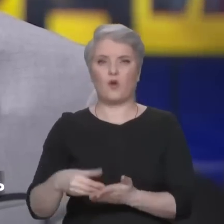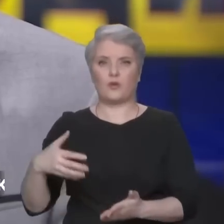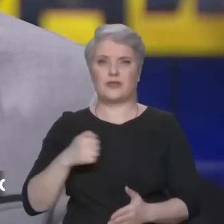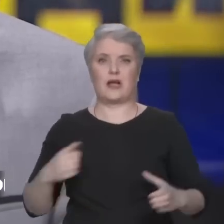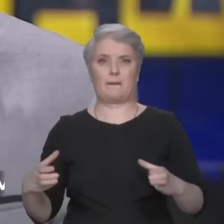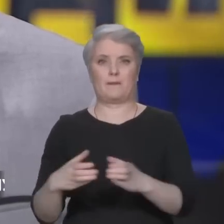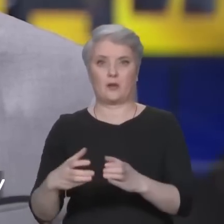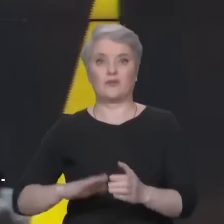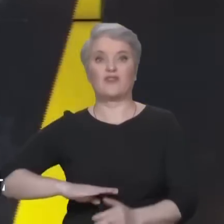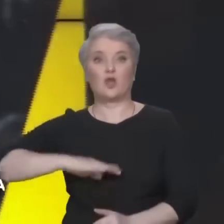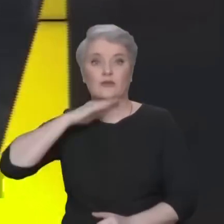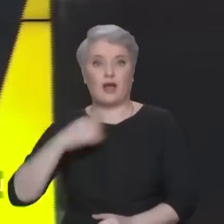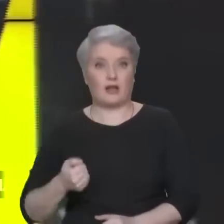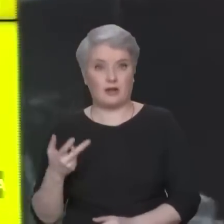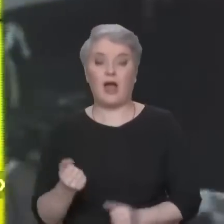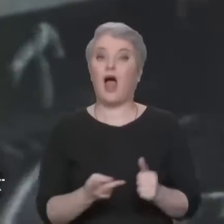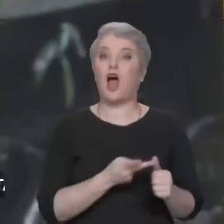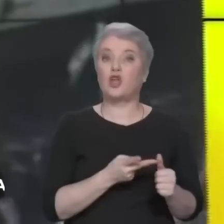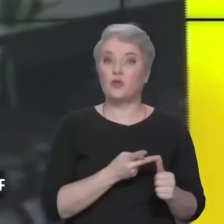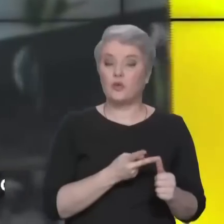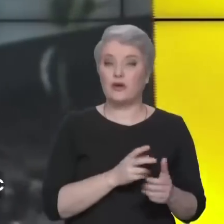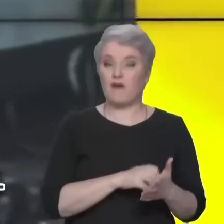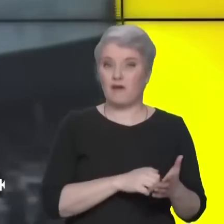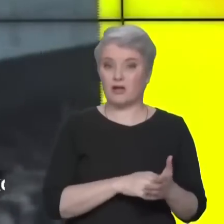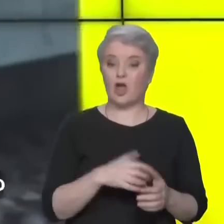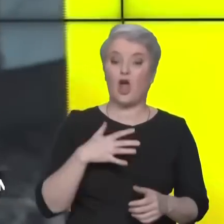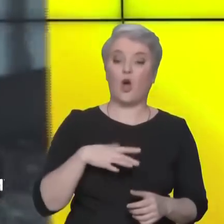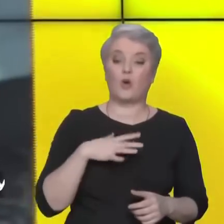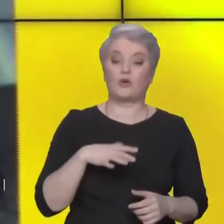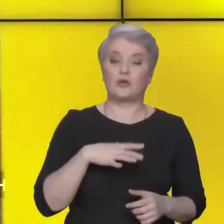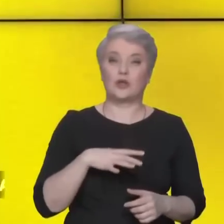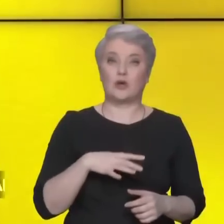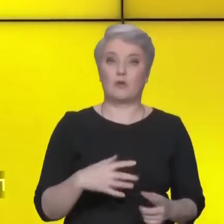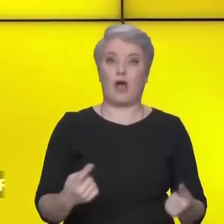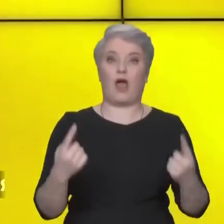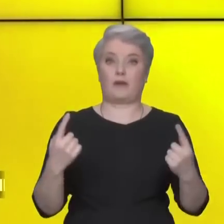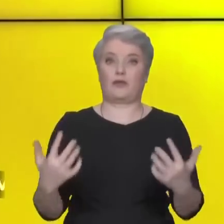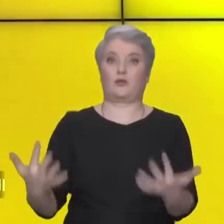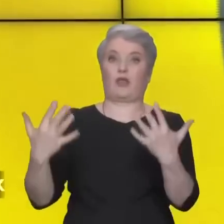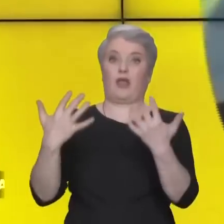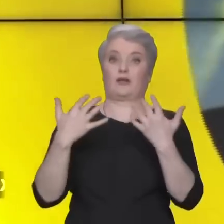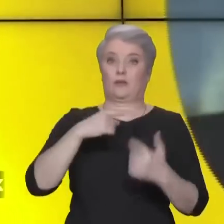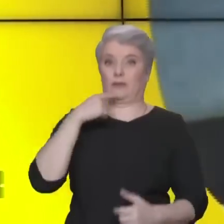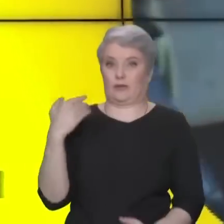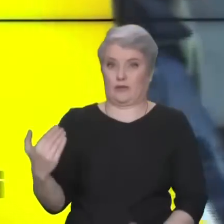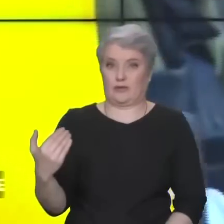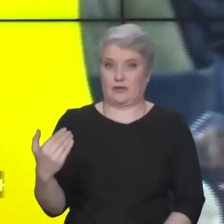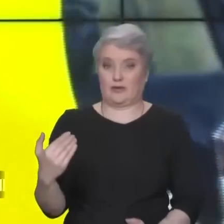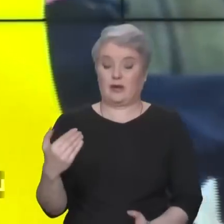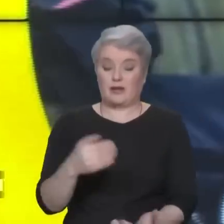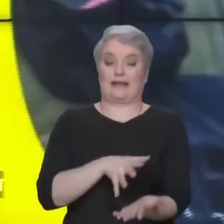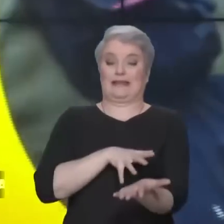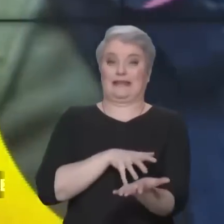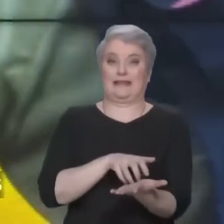кількості. А другий фактор – це очікуємо апогею їх епічного наступу, максимальне